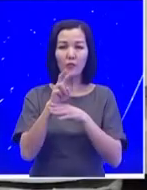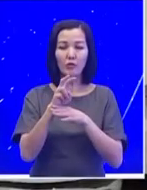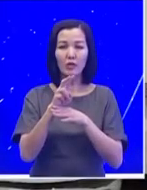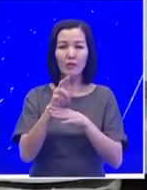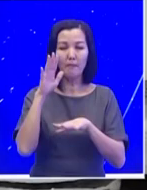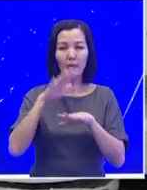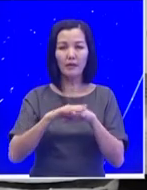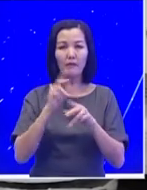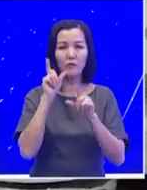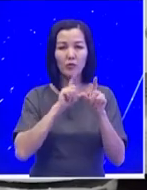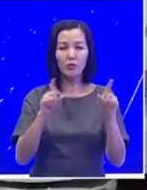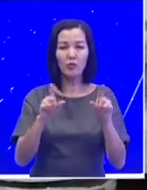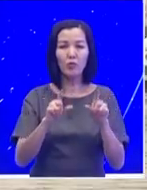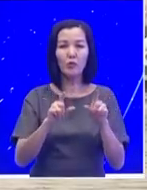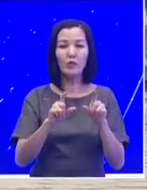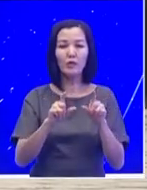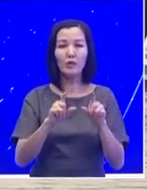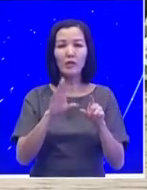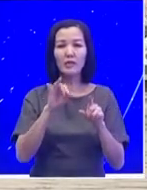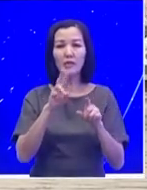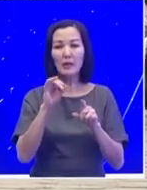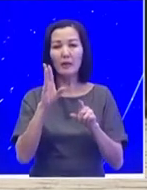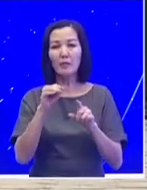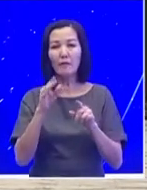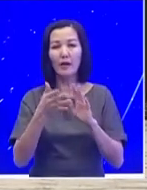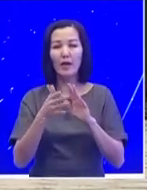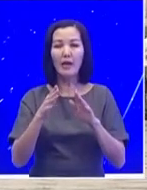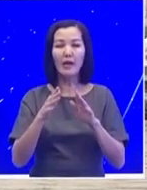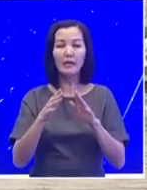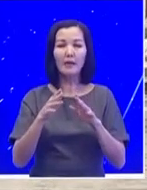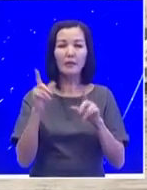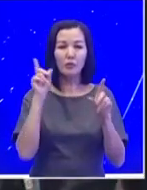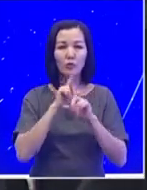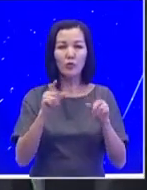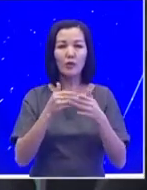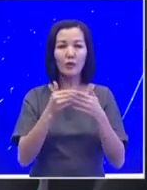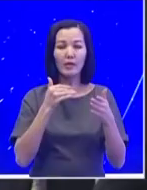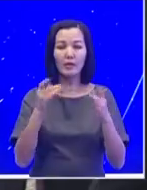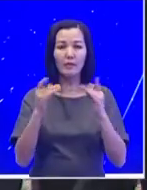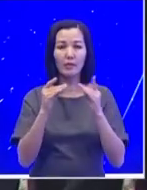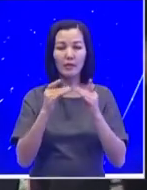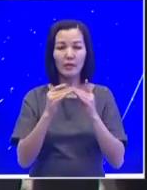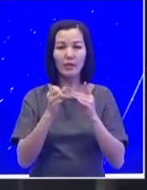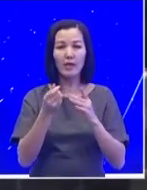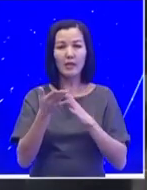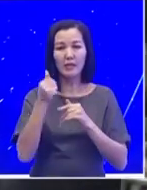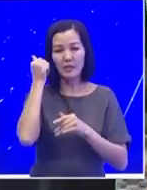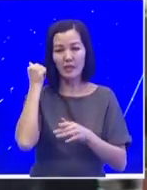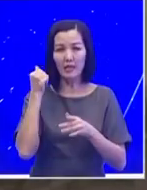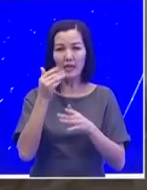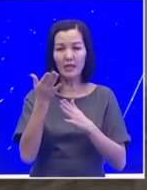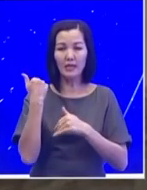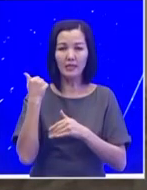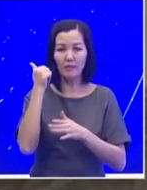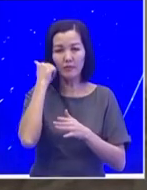Баталов посетил школу имени Исмурата Сихлымова. Это общеобразовательное учебное заведение с пришкольным интернатом, которое несколько лет назад находилось в